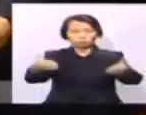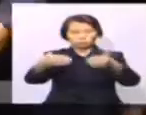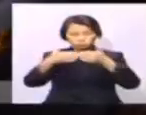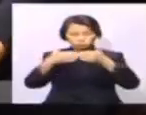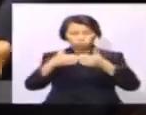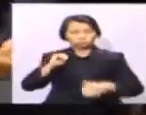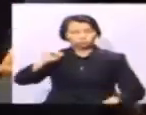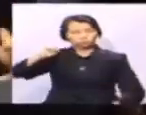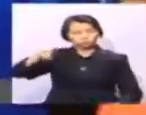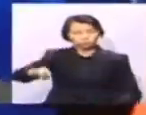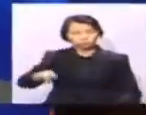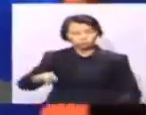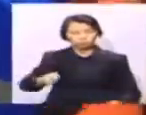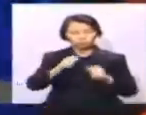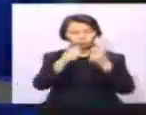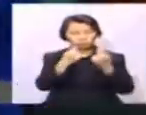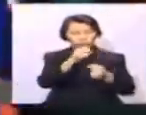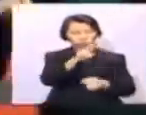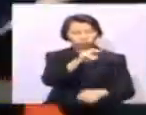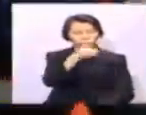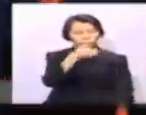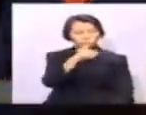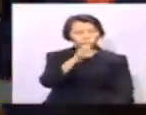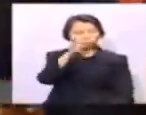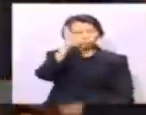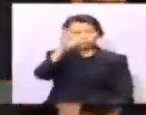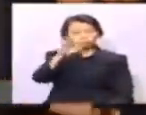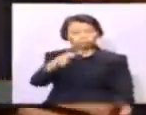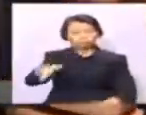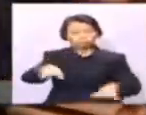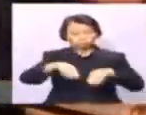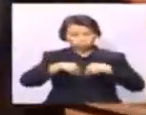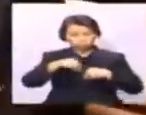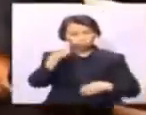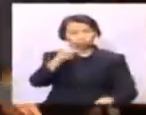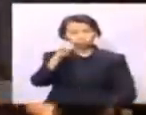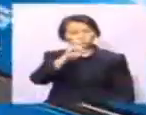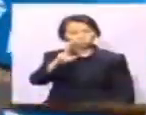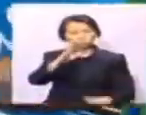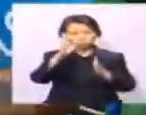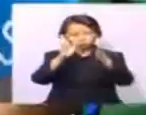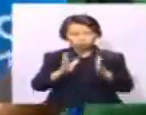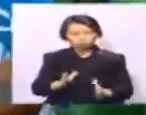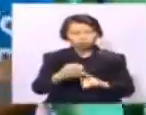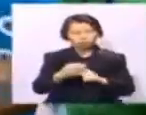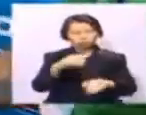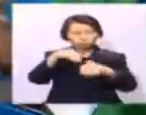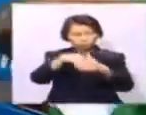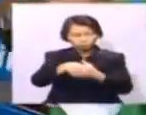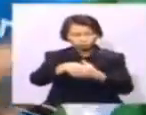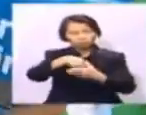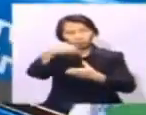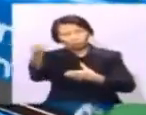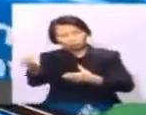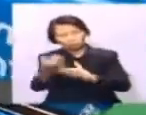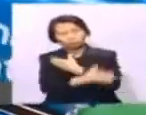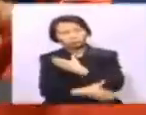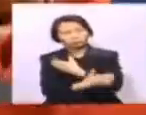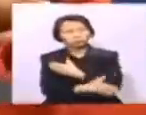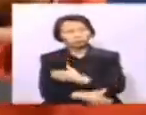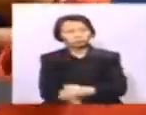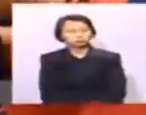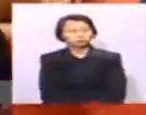esok. FIM 2018 dijangka menerima 10,000 pengunjung dari dalam dan luar negara.